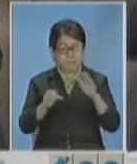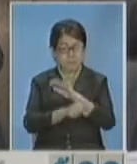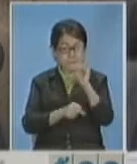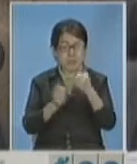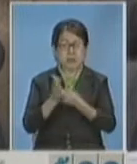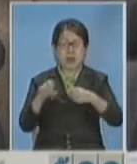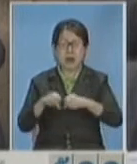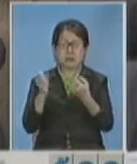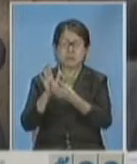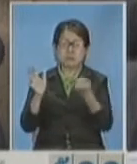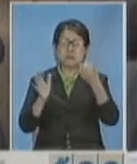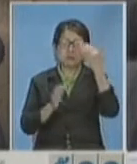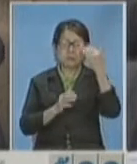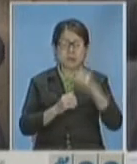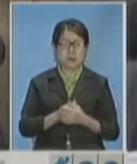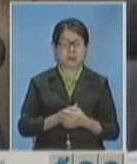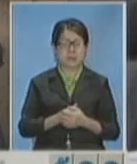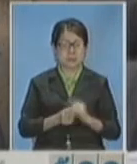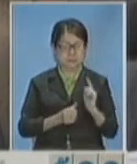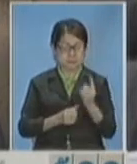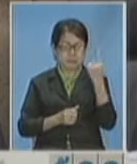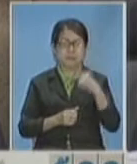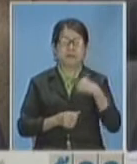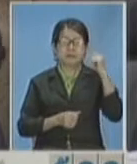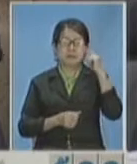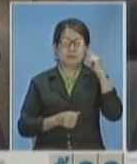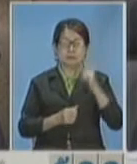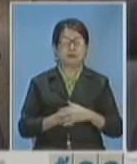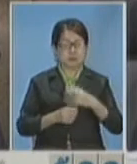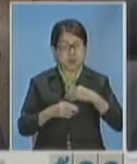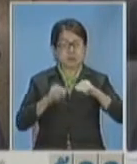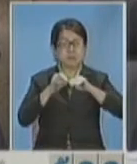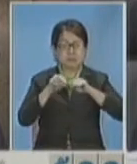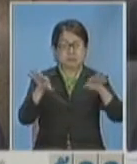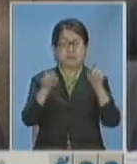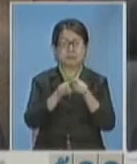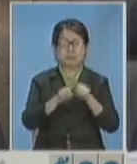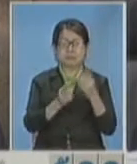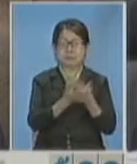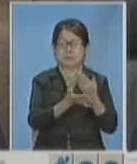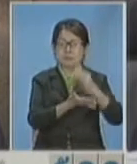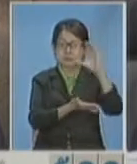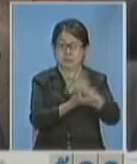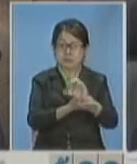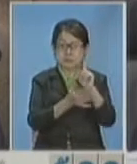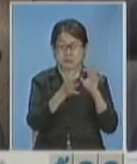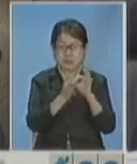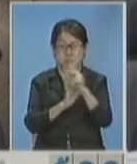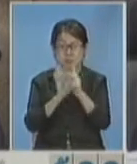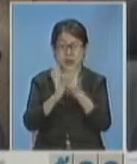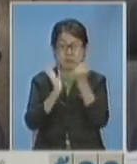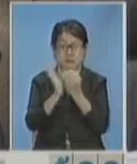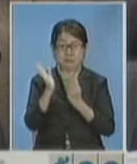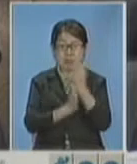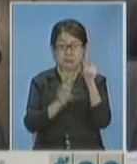ปรับลดอีกอันหนึ่งนะคะที่ดิฉันคิดว่าน่าจะต้องพูดไว้ในที่นี้ กองทุนที่มีกฎหมายรองรับนะคะ